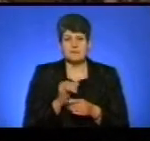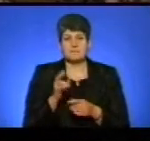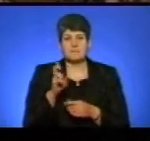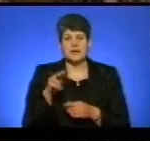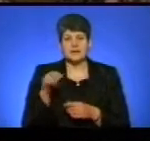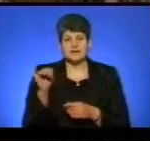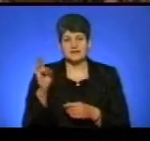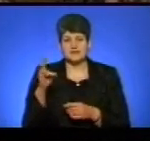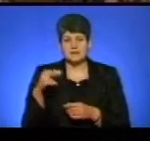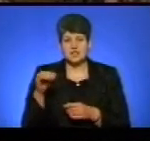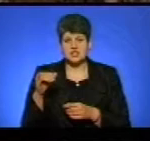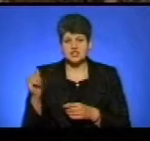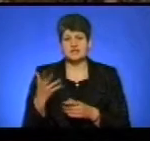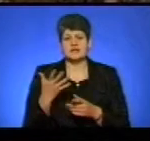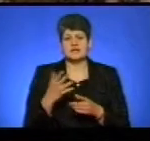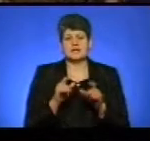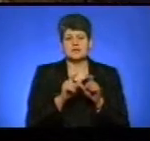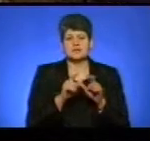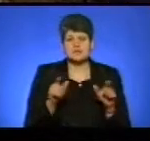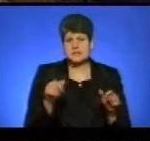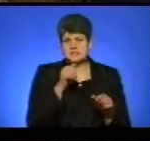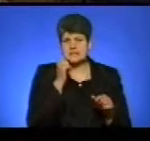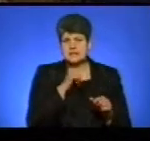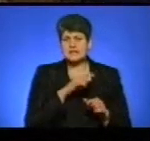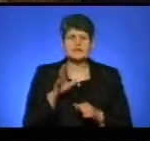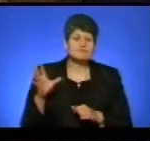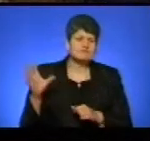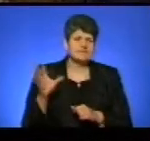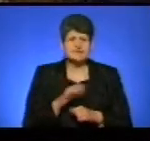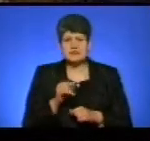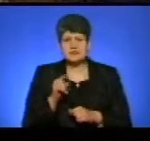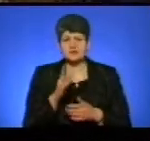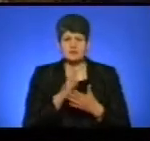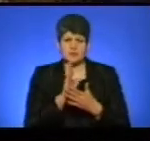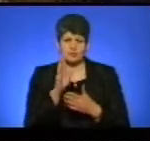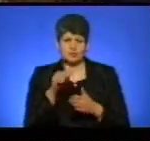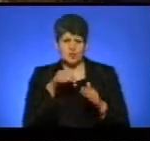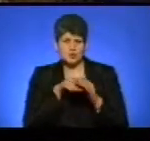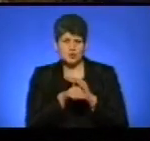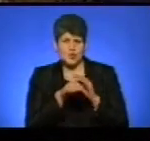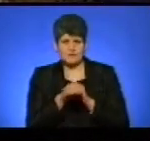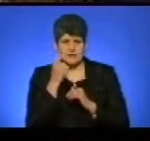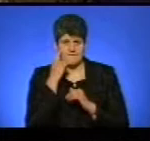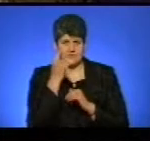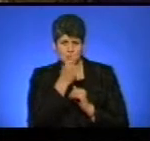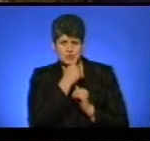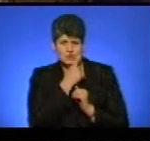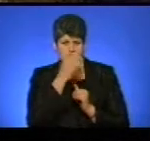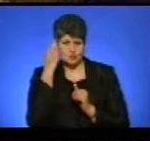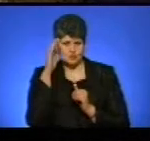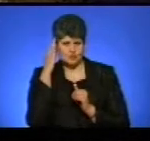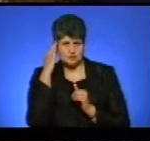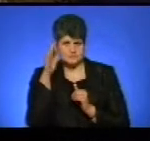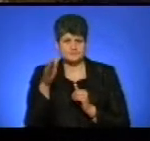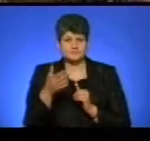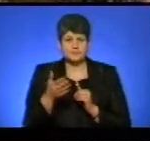бліндажі. І пости секрети. Ось все те, що має бути сховано від очей ворожих безпілотників, від їхніх